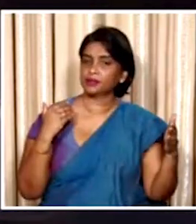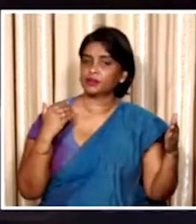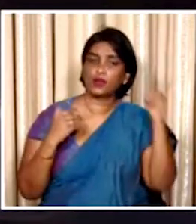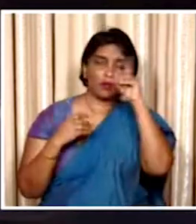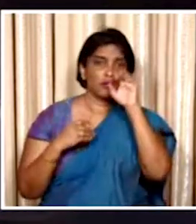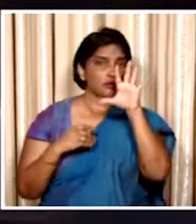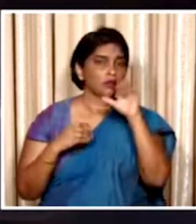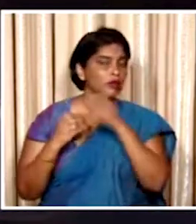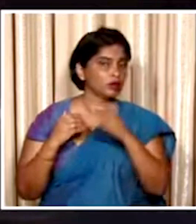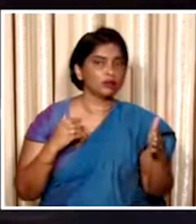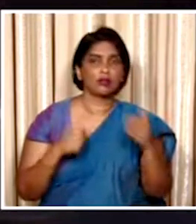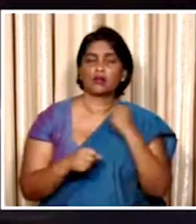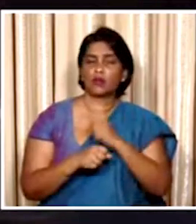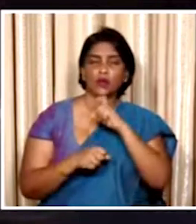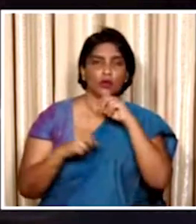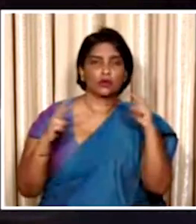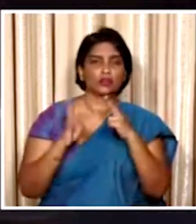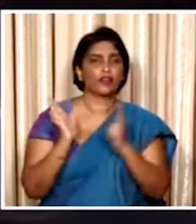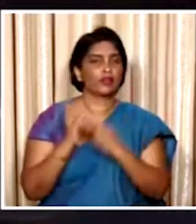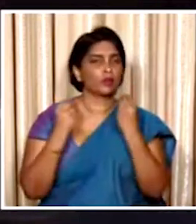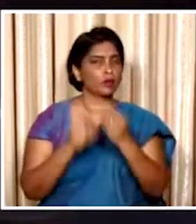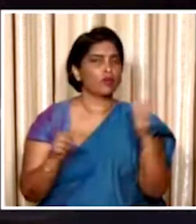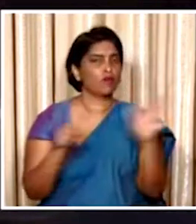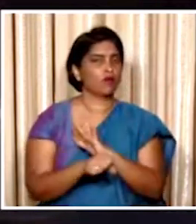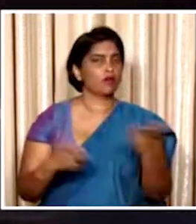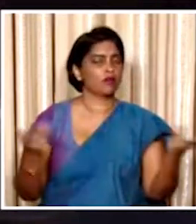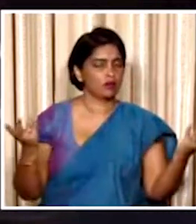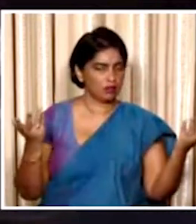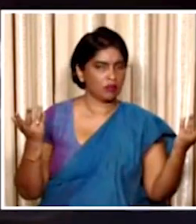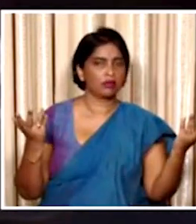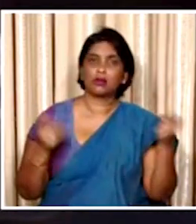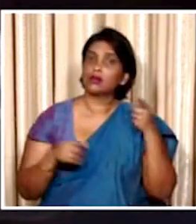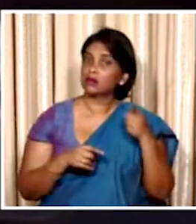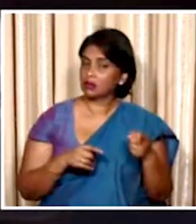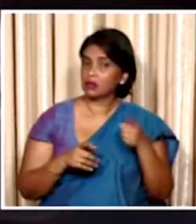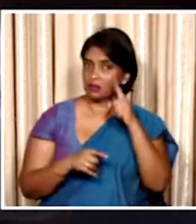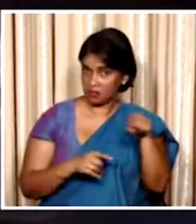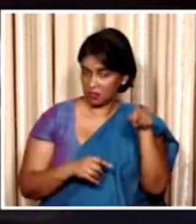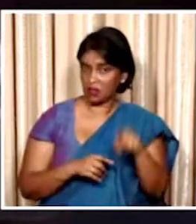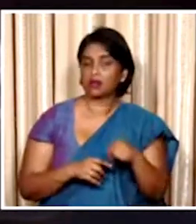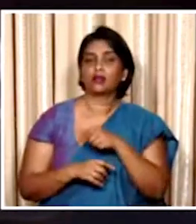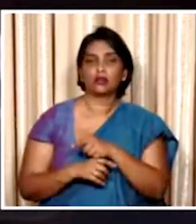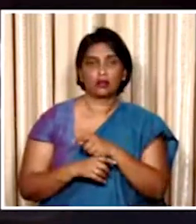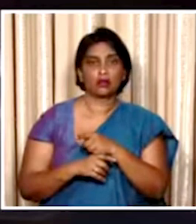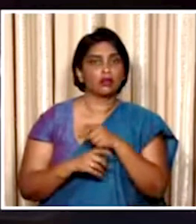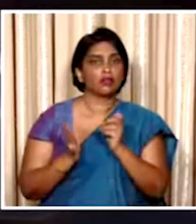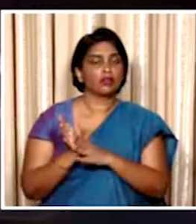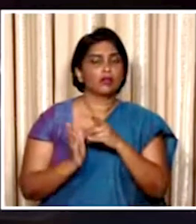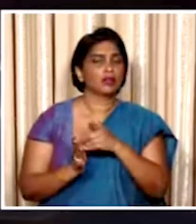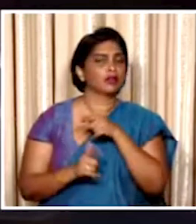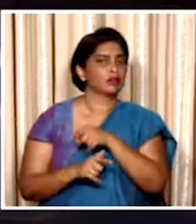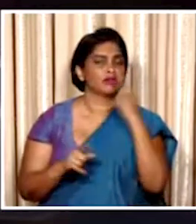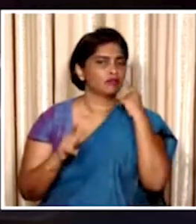මාස පහමාරක් ඇතුළත මාණ්ඩුව ශ්‍රේෂ්ඨාධිකරණයේ පුරප්පාඩු දෙක පුරවලා නැහැ. එතකොට ඒකේ වැරද්ද මේ අතුරු නියෝගයේ නෙමෙයි. අතුරු